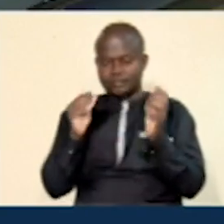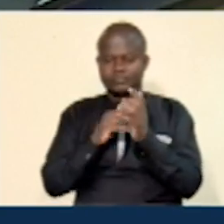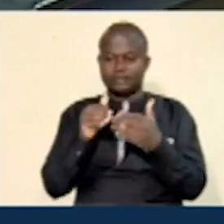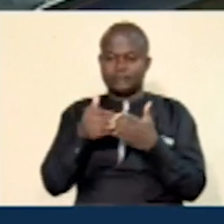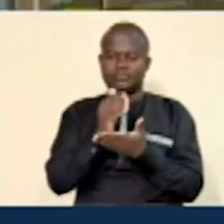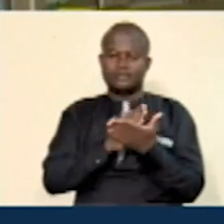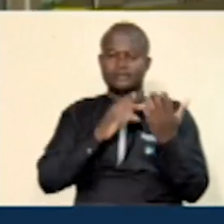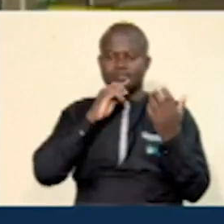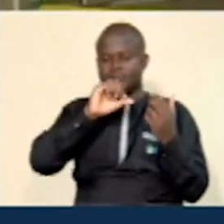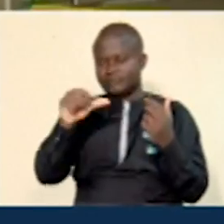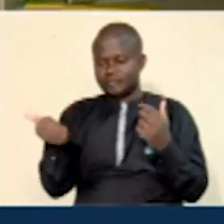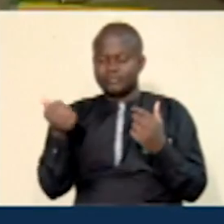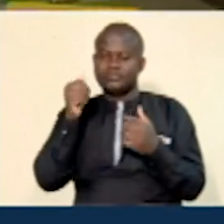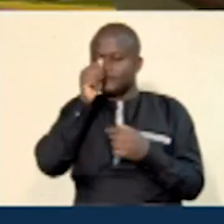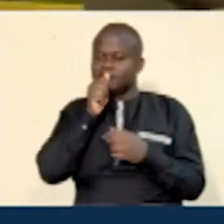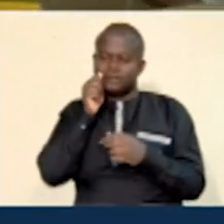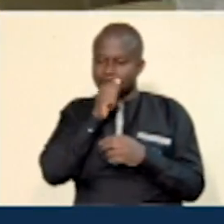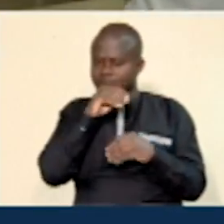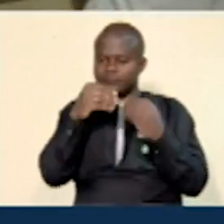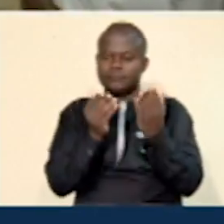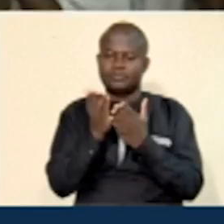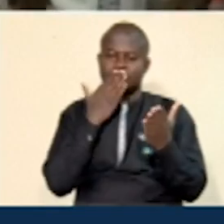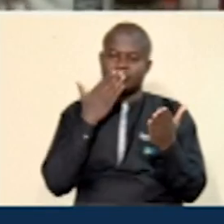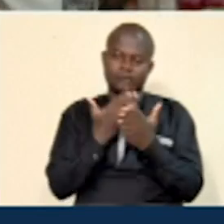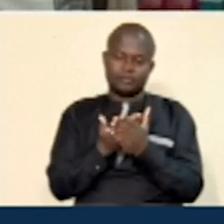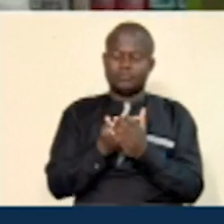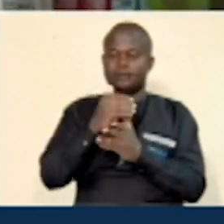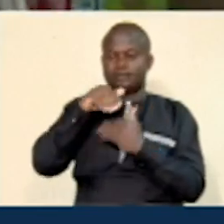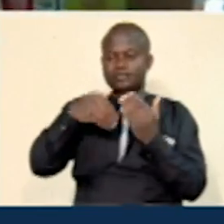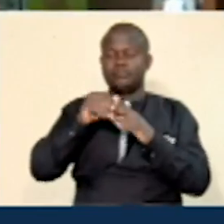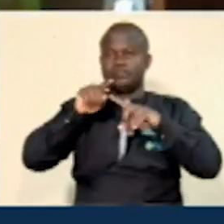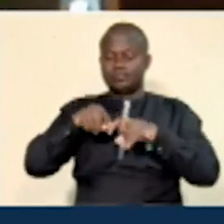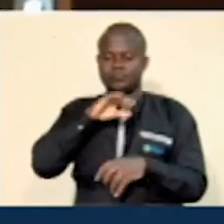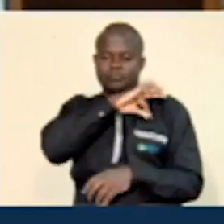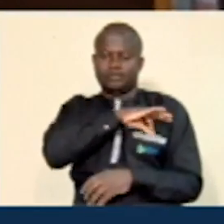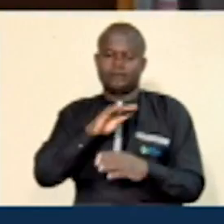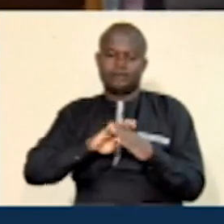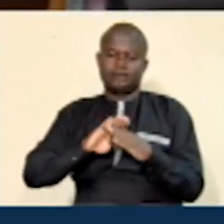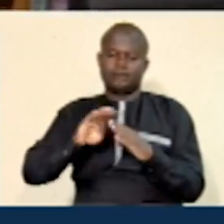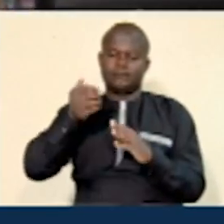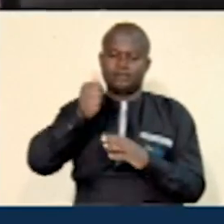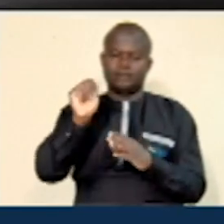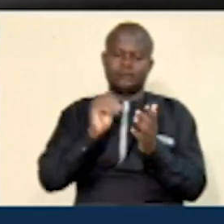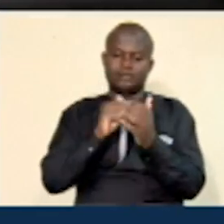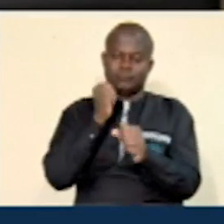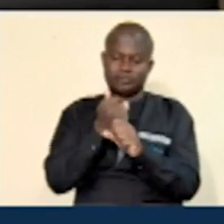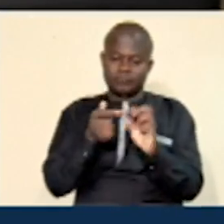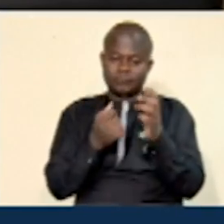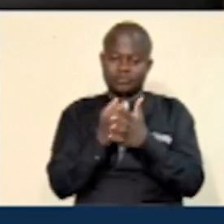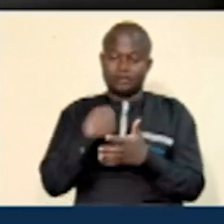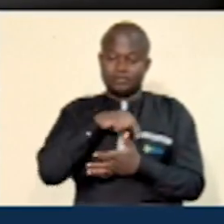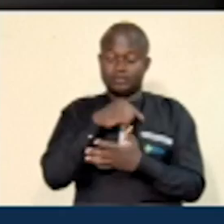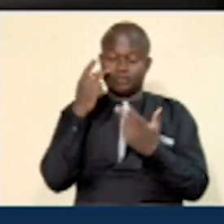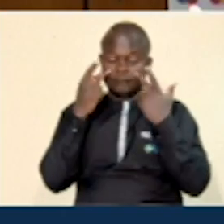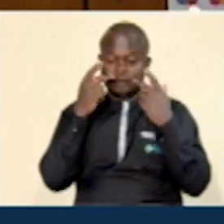hari n'abavuga ko bamenye ibanga ryo gutanga serivisi inoze kuko ariryo shingiro ry'inyungu y'ishoramari ryabo, barabikora kandi byatumye babona